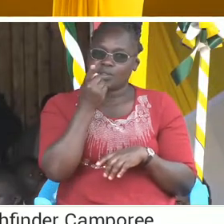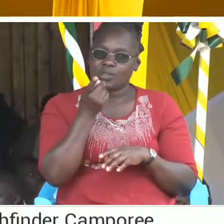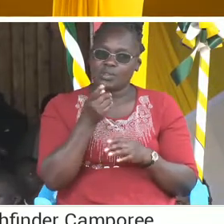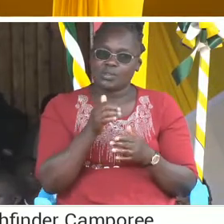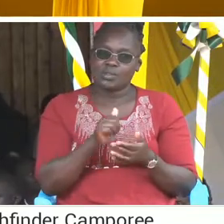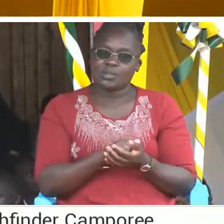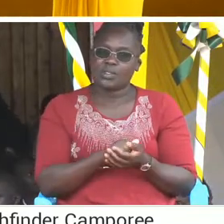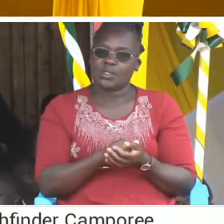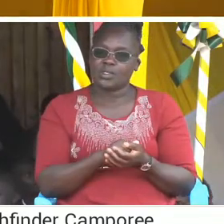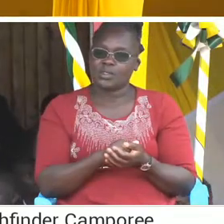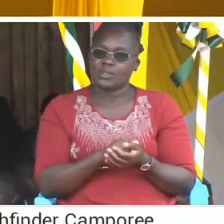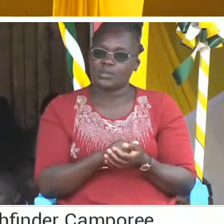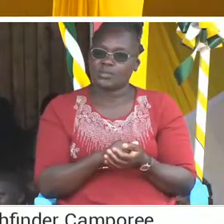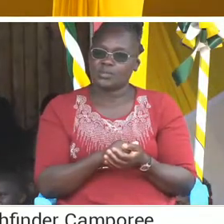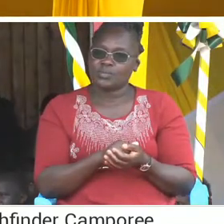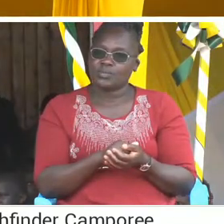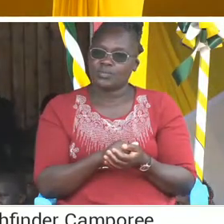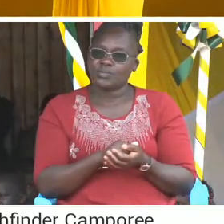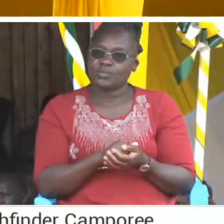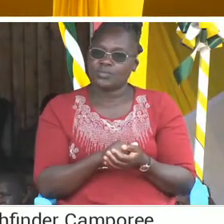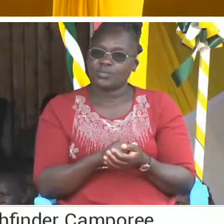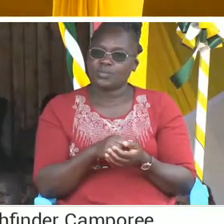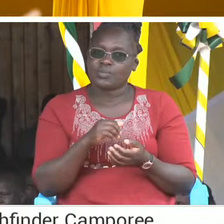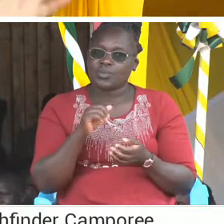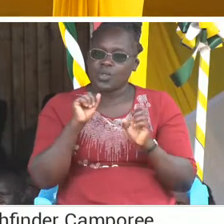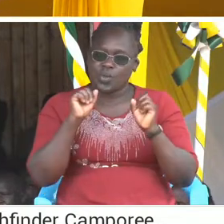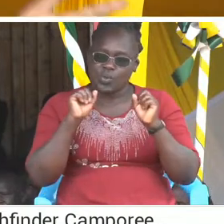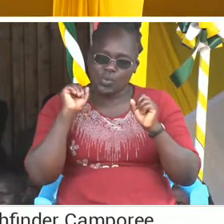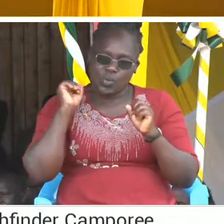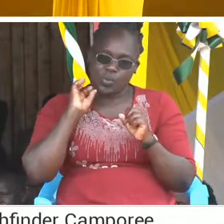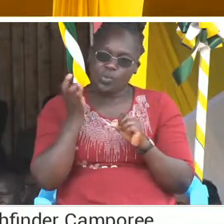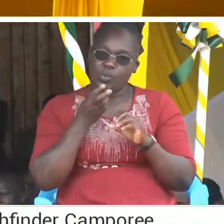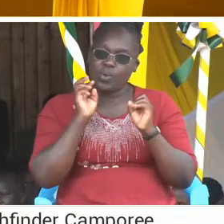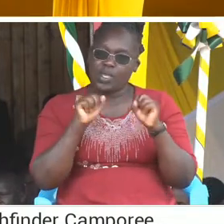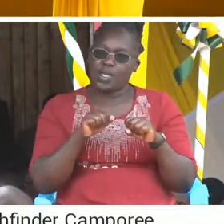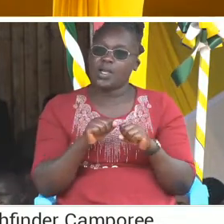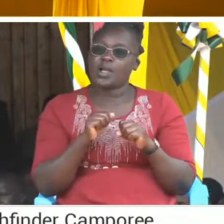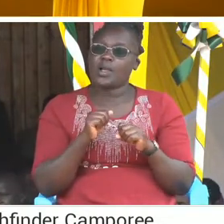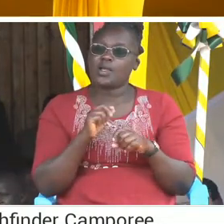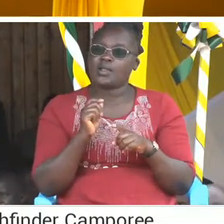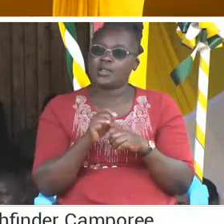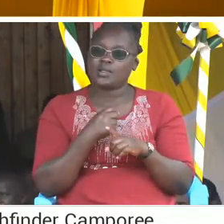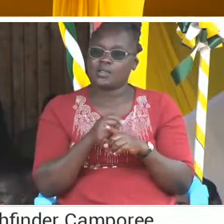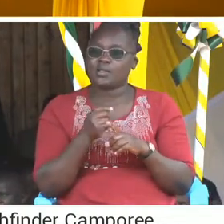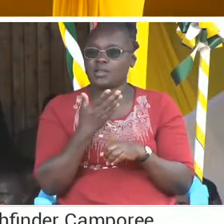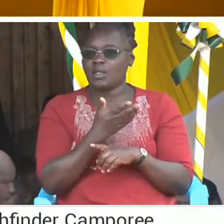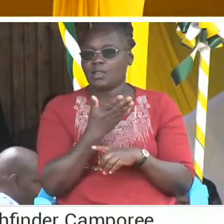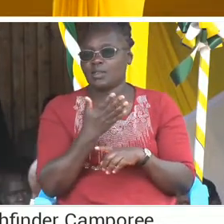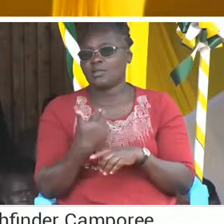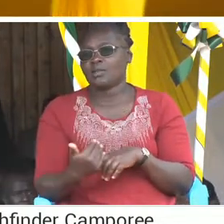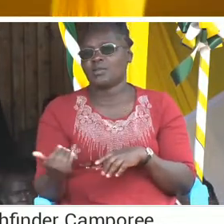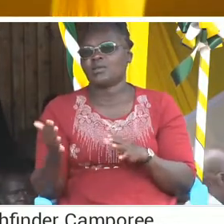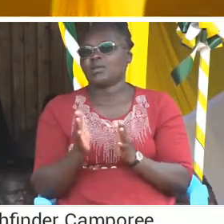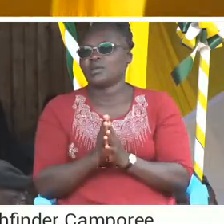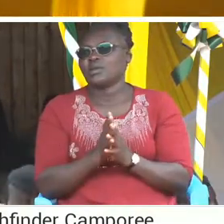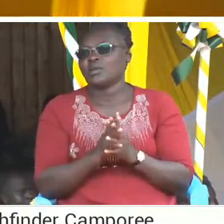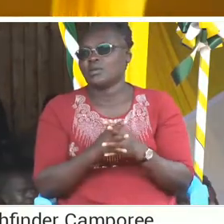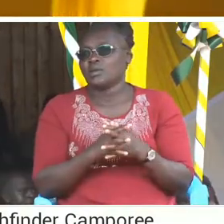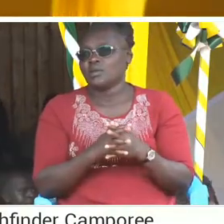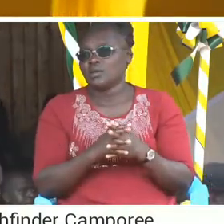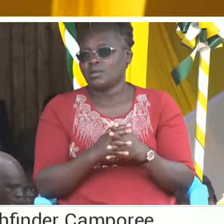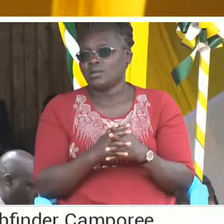wamini ya 7 Adventist. Kwa sababu kuna watu wetu katika AIC, ACK, sehemu yale wote. Lakini hawa ni watoto